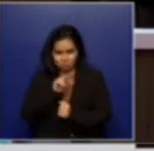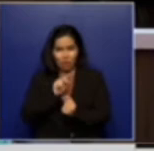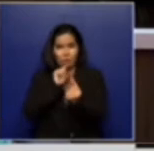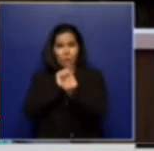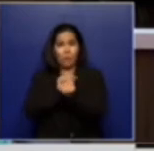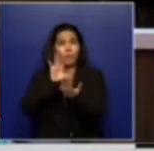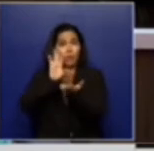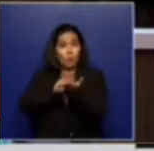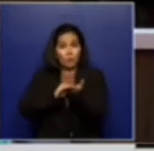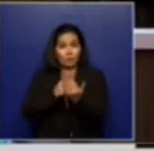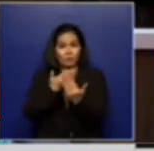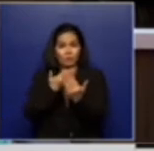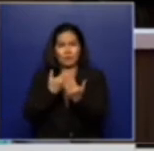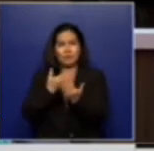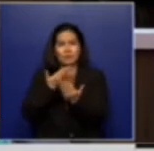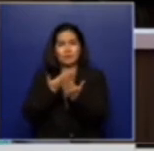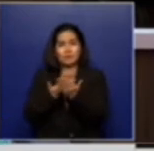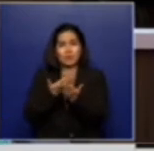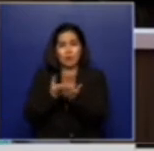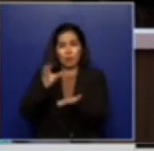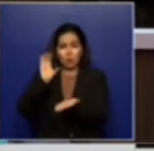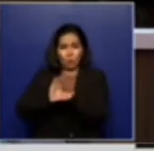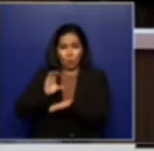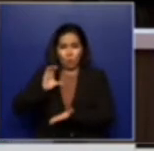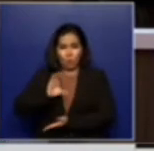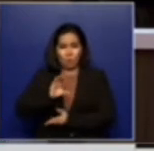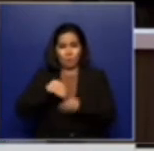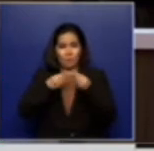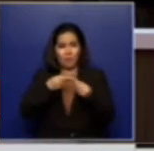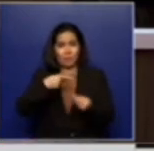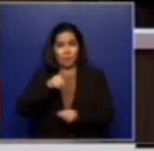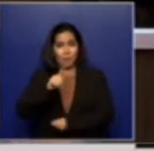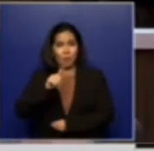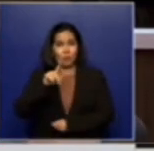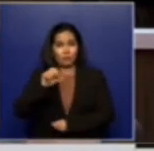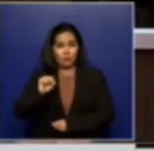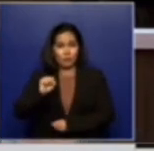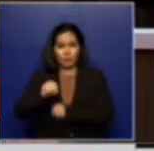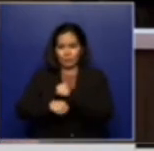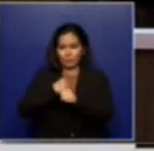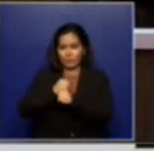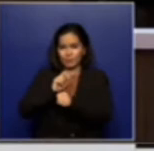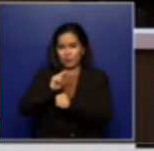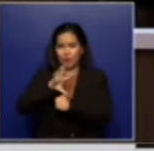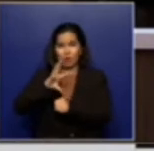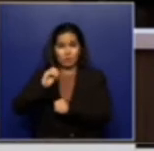เจนมากงบประมาณที่สำนักงานป.ป.ส.ได้รับในปี 2564นั้นมีจำนวน